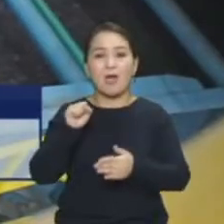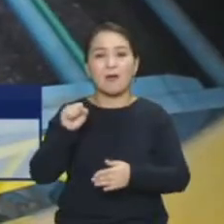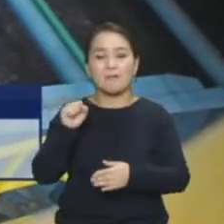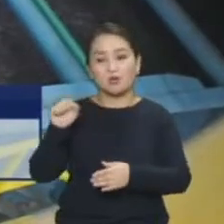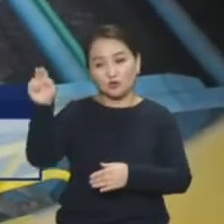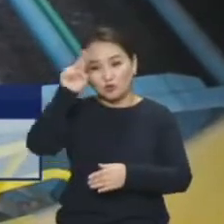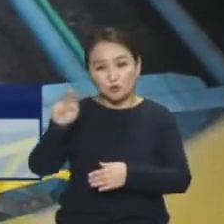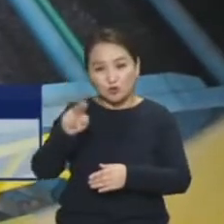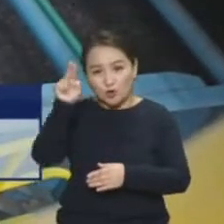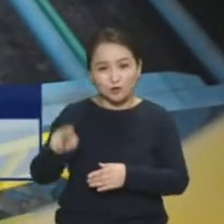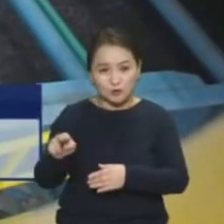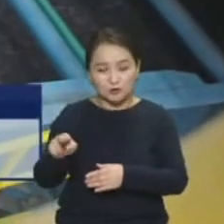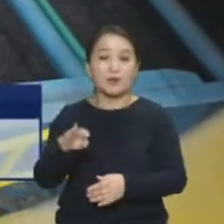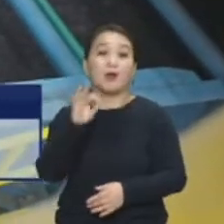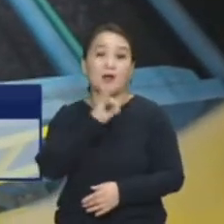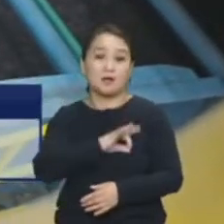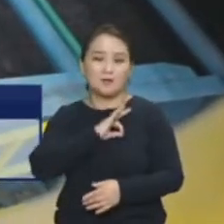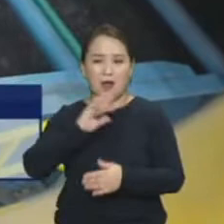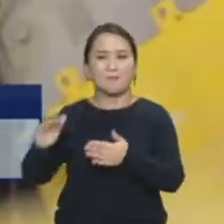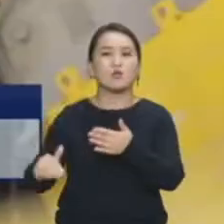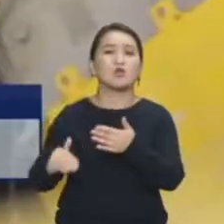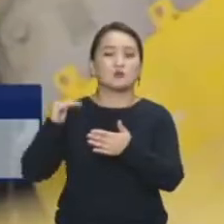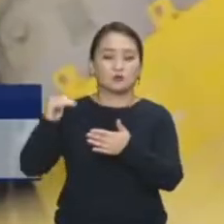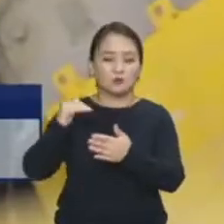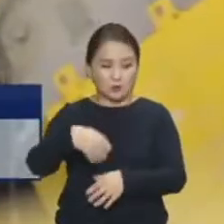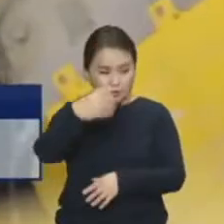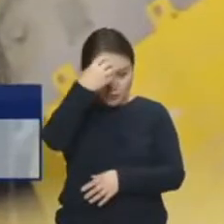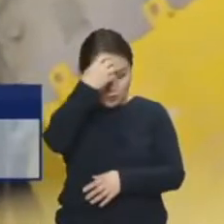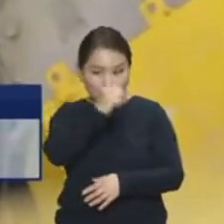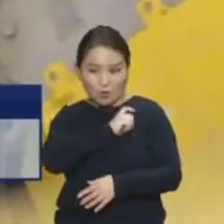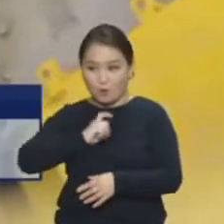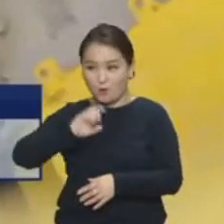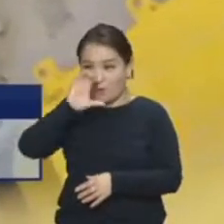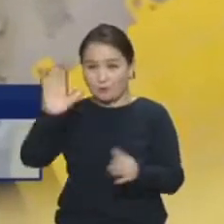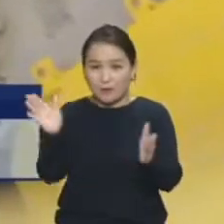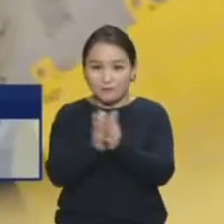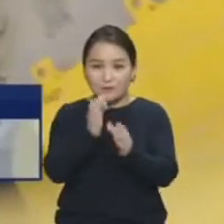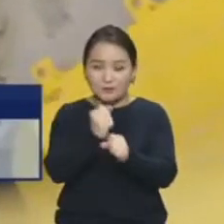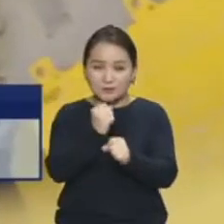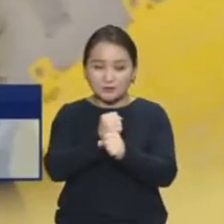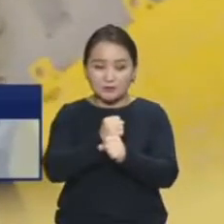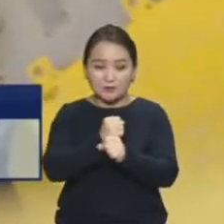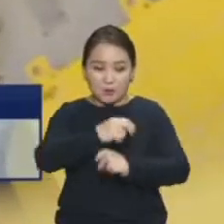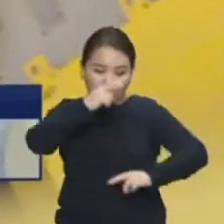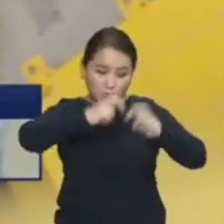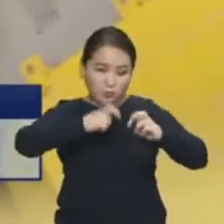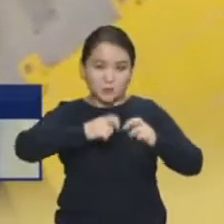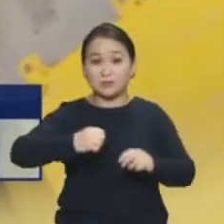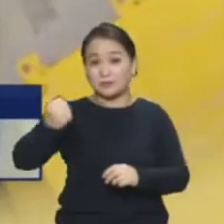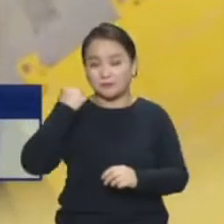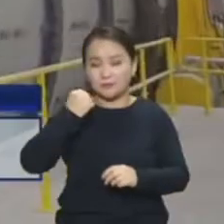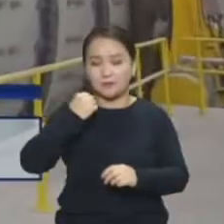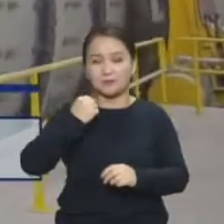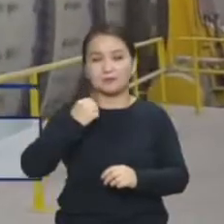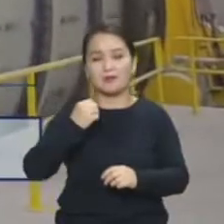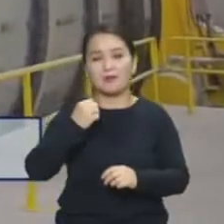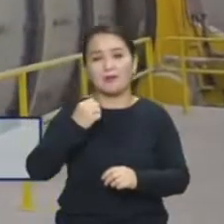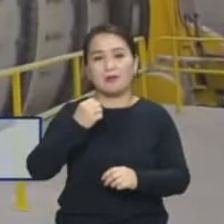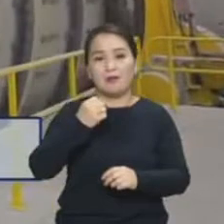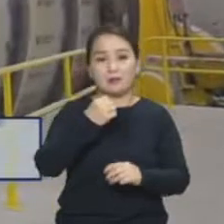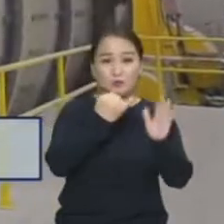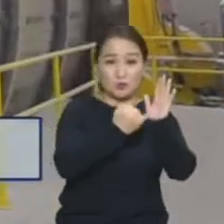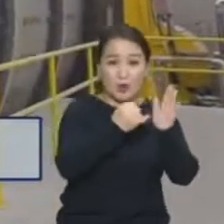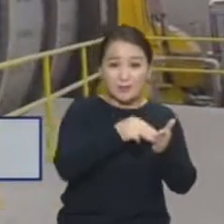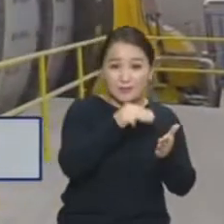өндөр үзүүлэлт юм. Хэр төр хувийн хвшлээ дэмжиж хамтрах замаар том төслүүдийг хэрэгжүүлж бүгдийгээ боловсруулж чадвал эдийн засгийн өрөөгөө ч 10 дахин